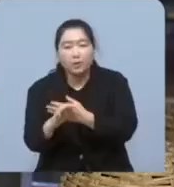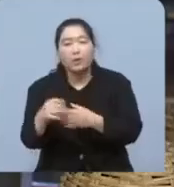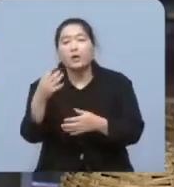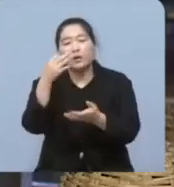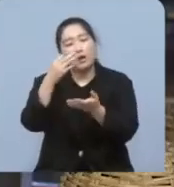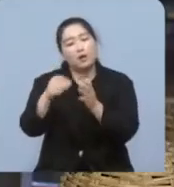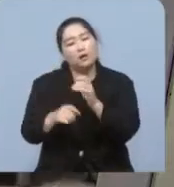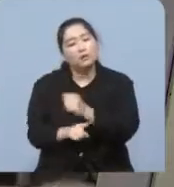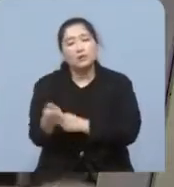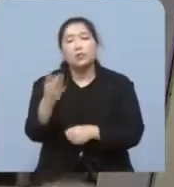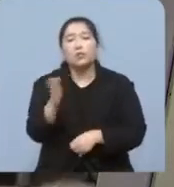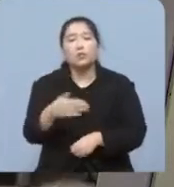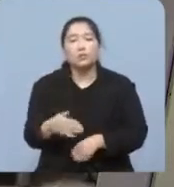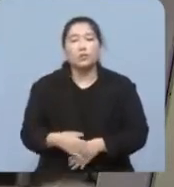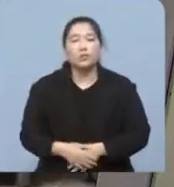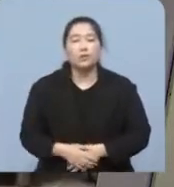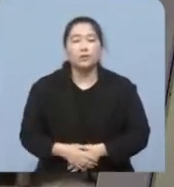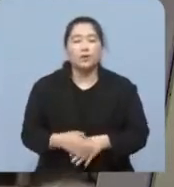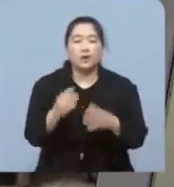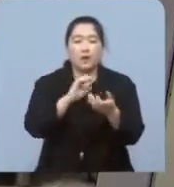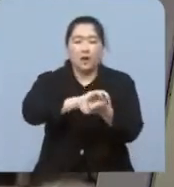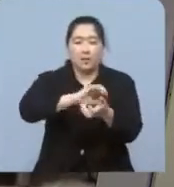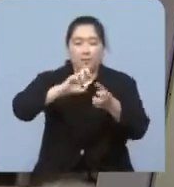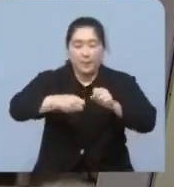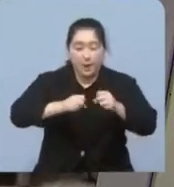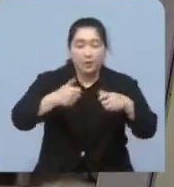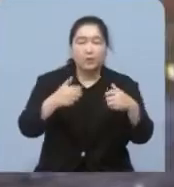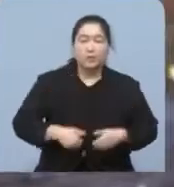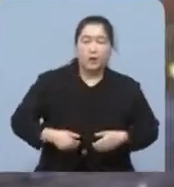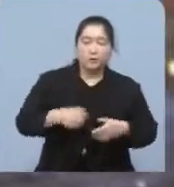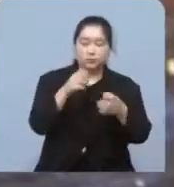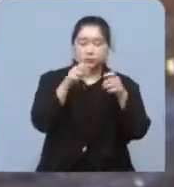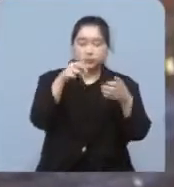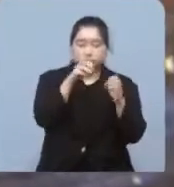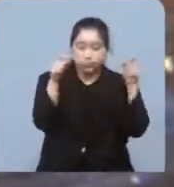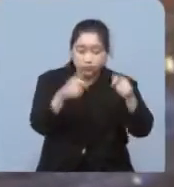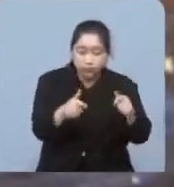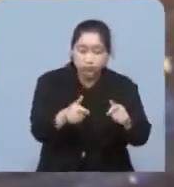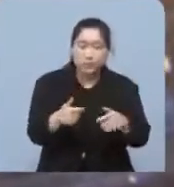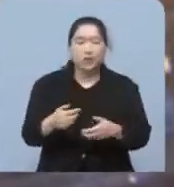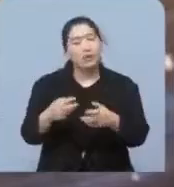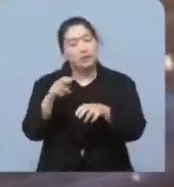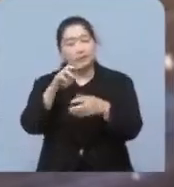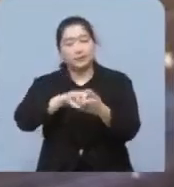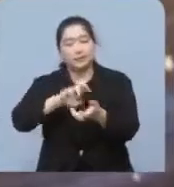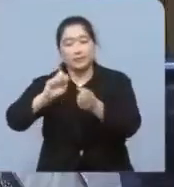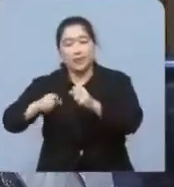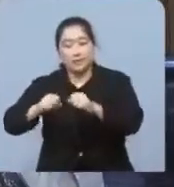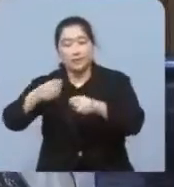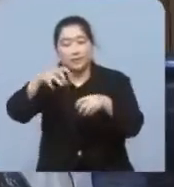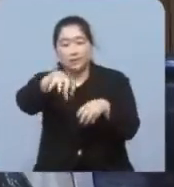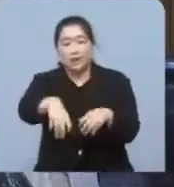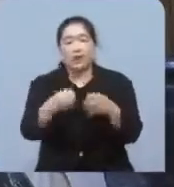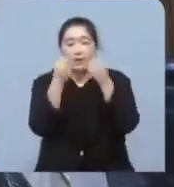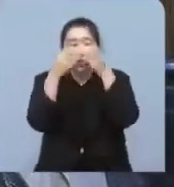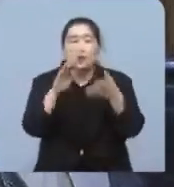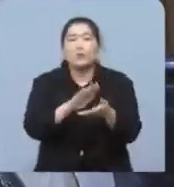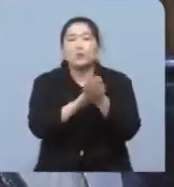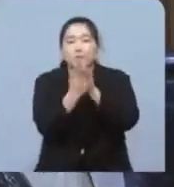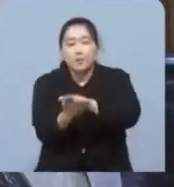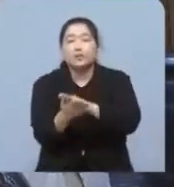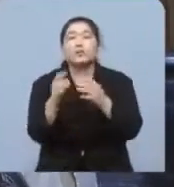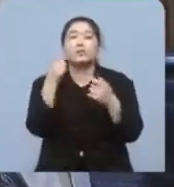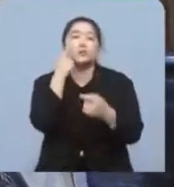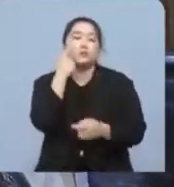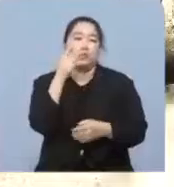phương sau một thời gian mất đi chỗ đứng vì nhu cầu rượu gạo makgeolli giảm dần trên thị trường giờ đây cơ sở sản xuất rượu truyền thống này đang thử